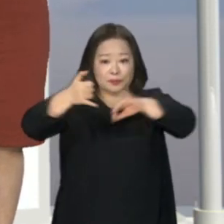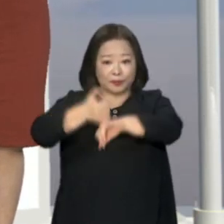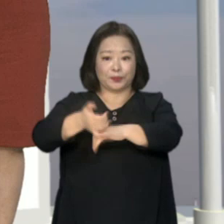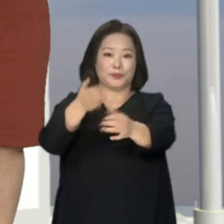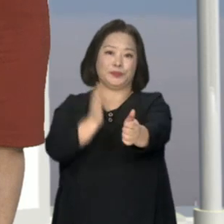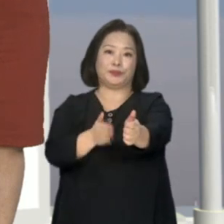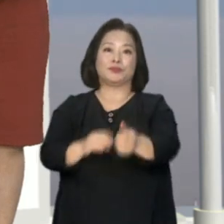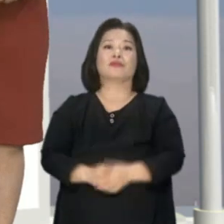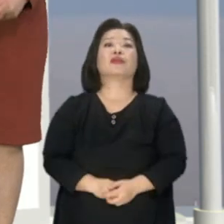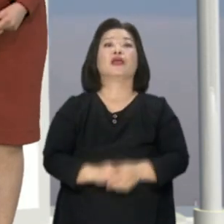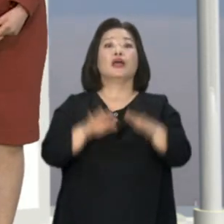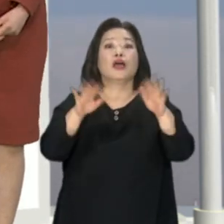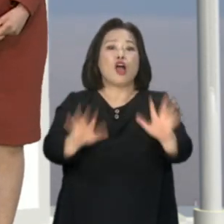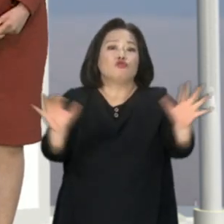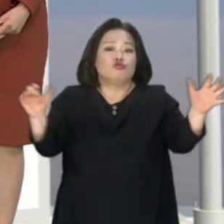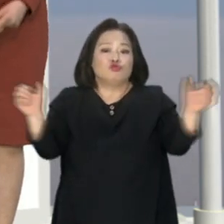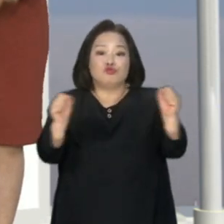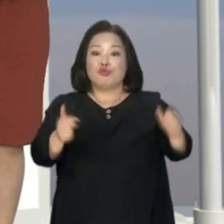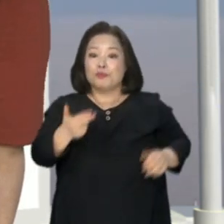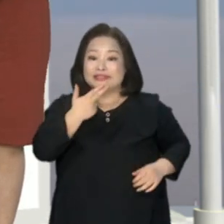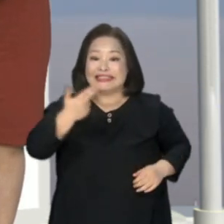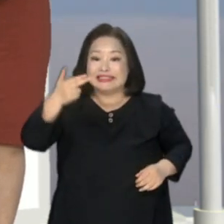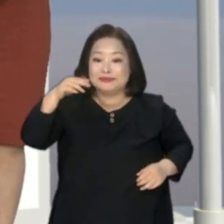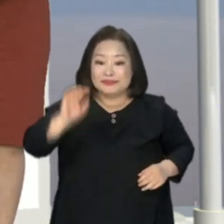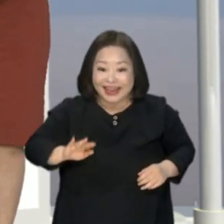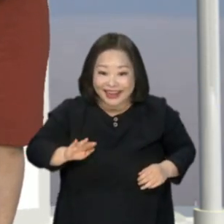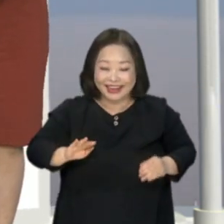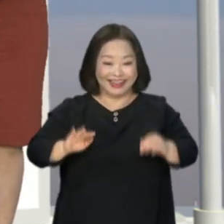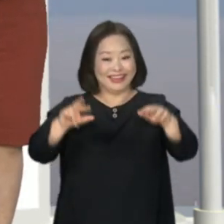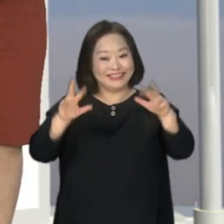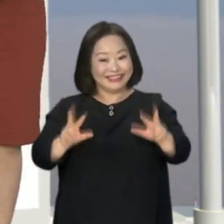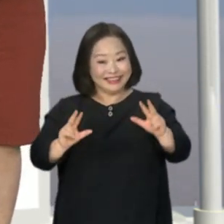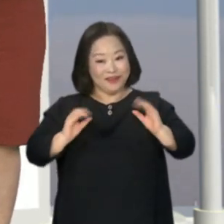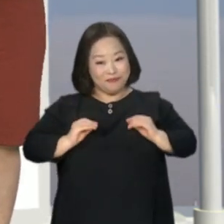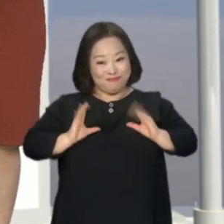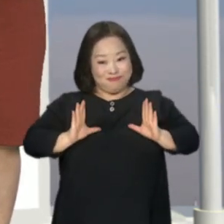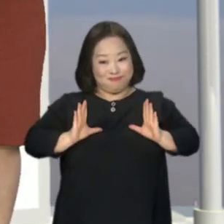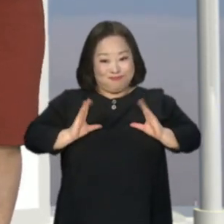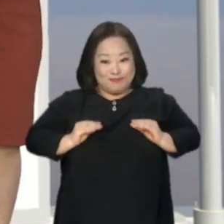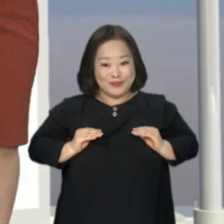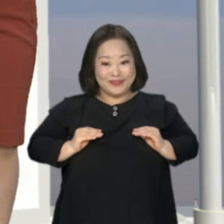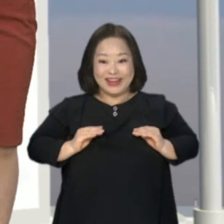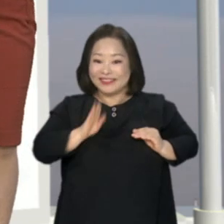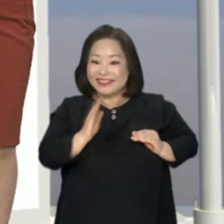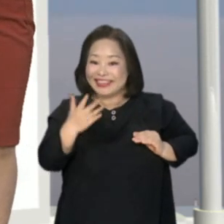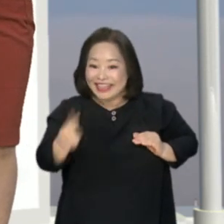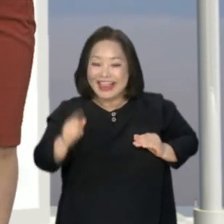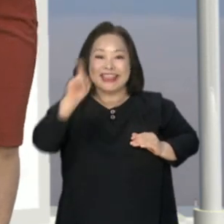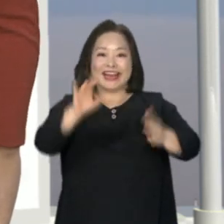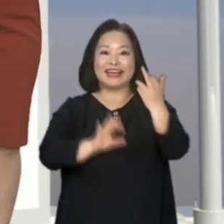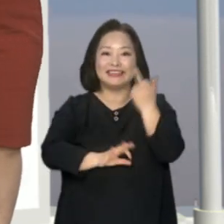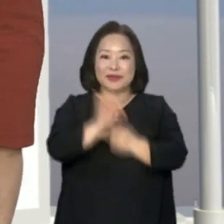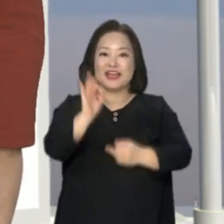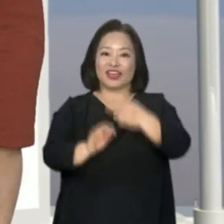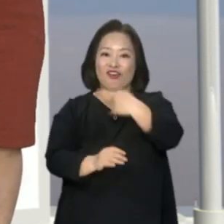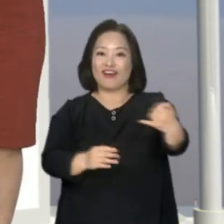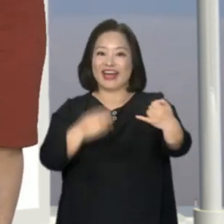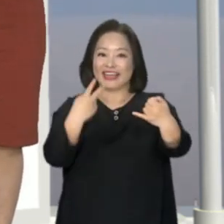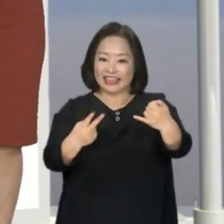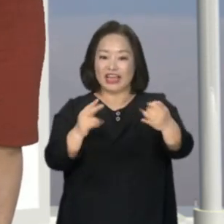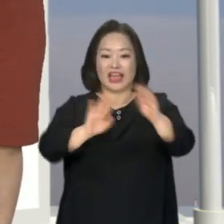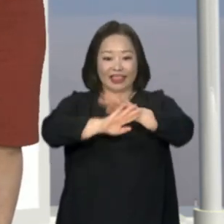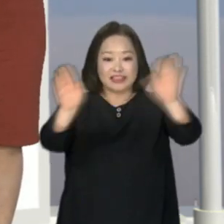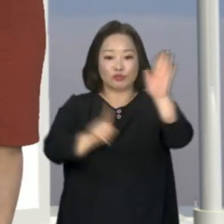착용해 주시기 바랍니다. 추위는 덜해서 옷차림이 제법 가벼워졌죠. 내일도 서울의 아침 기온 영하 2도, 낮 기온은